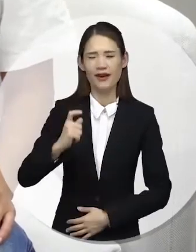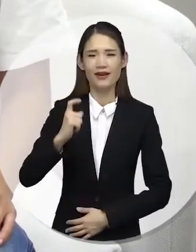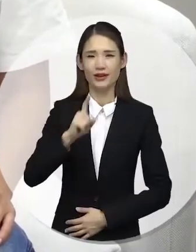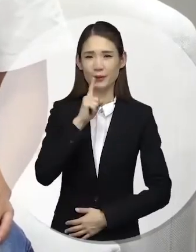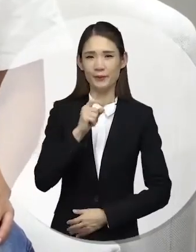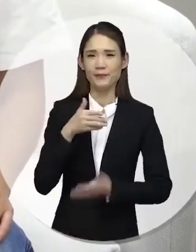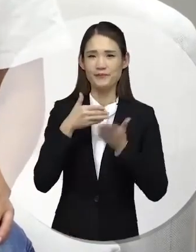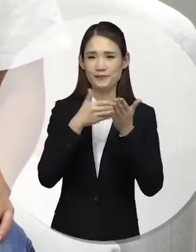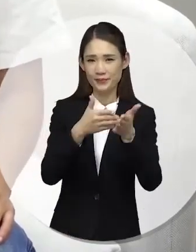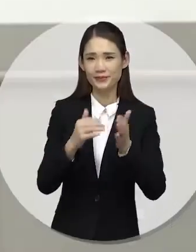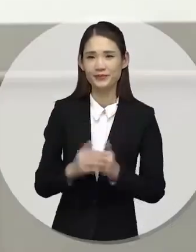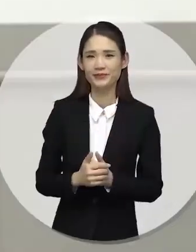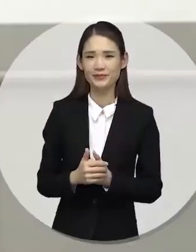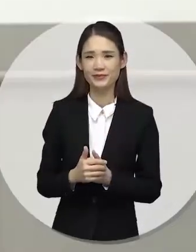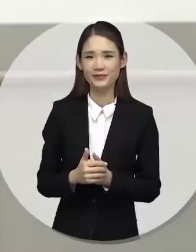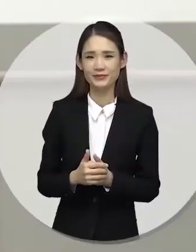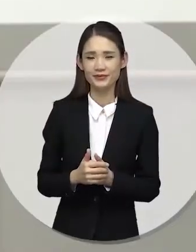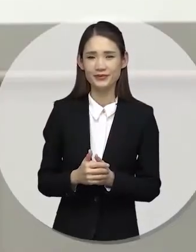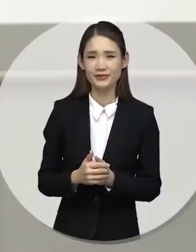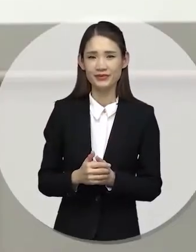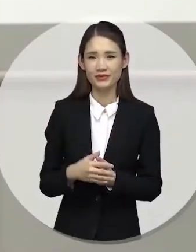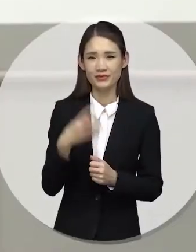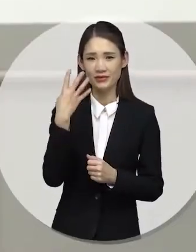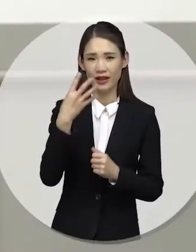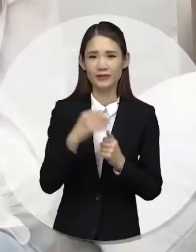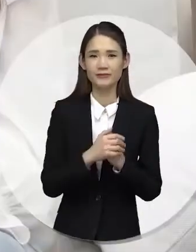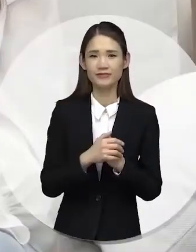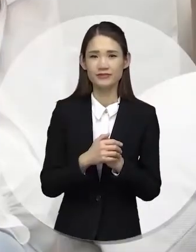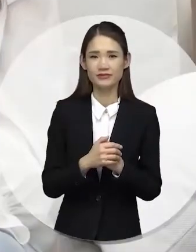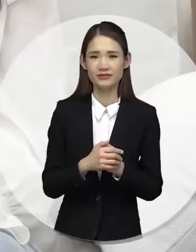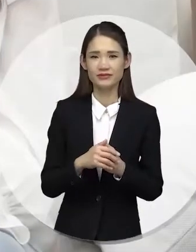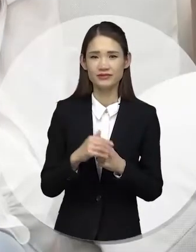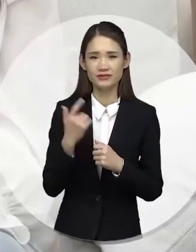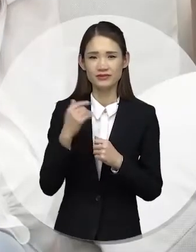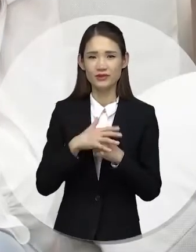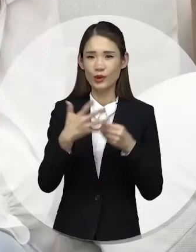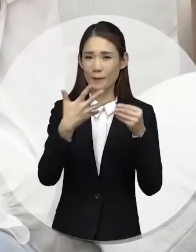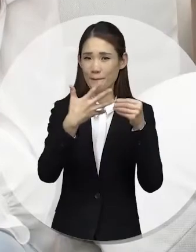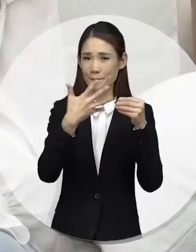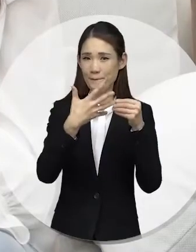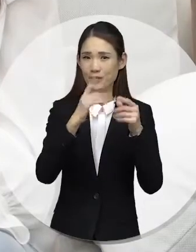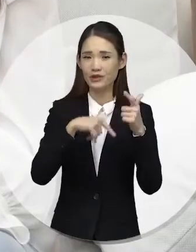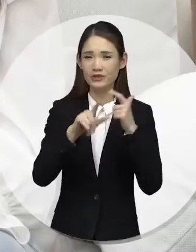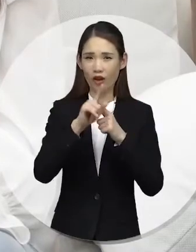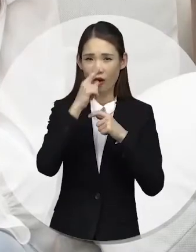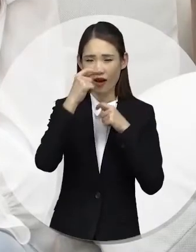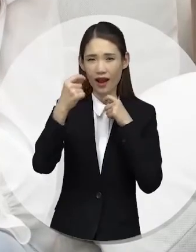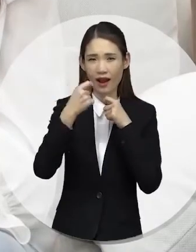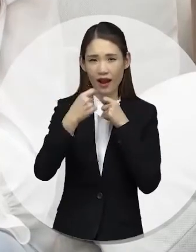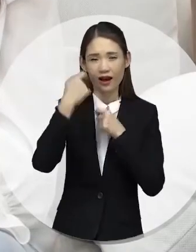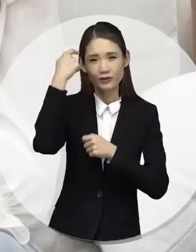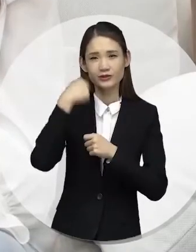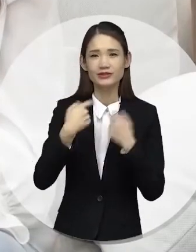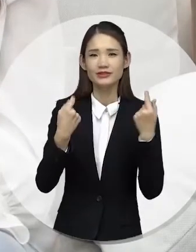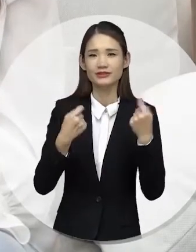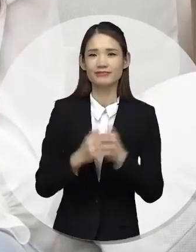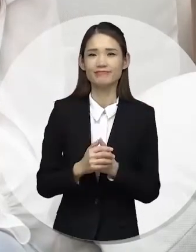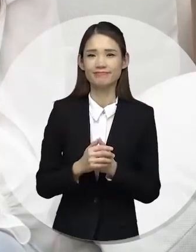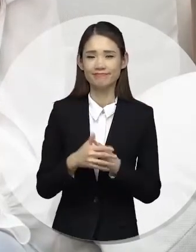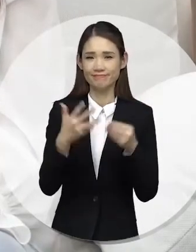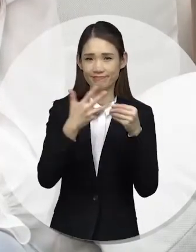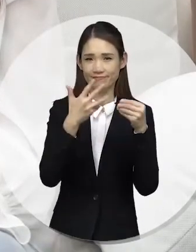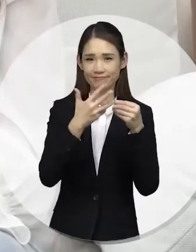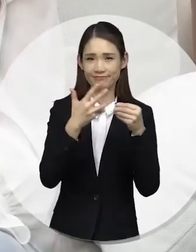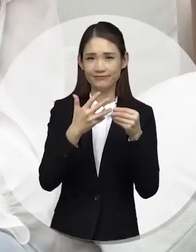강력하게 밀어봅니다. 상철님은 4번 고르셨고 또 아직까지는 8번이 좀 더 가시화가 돼야 될 부분이라서